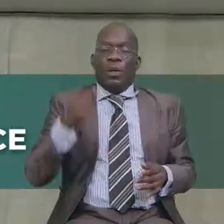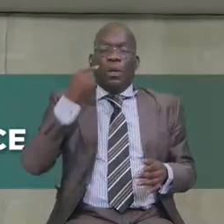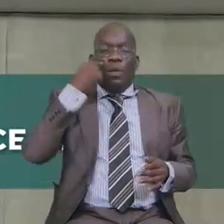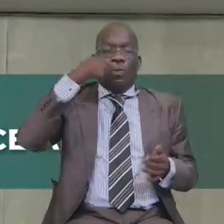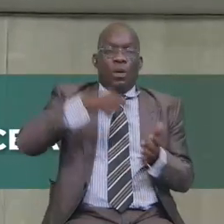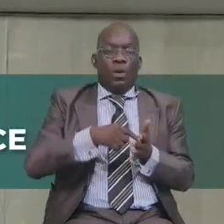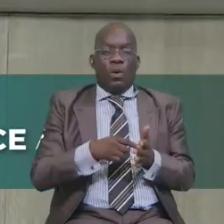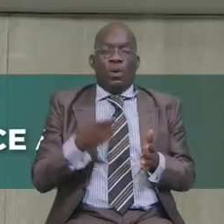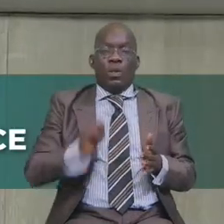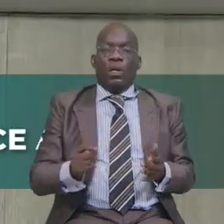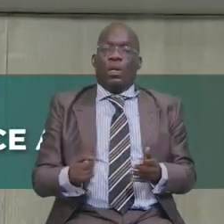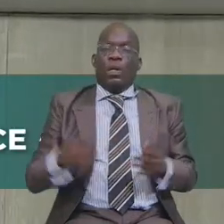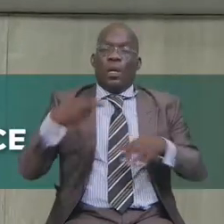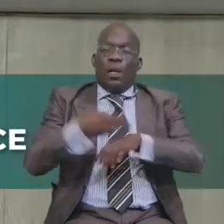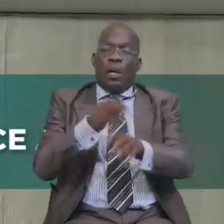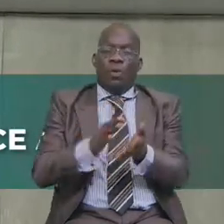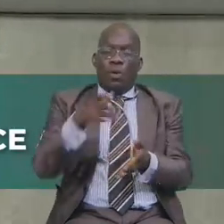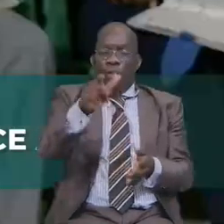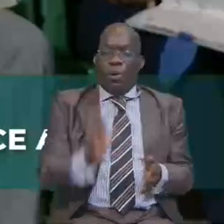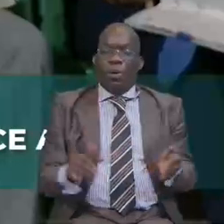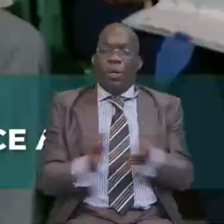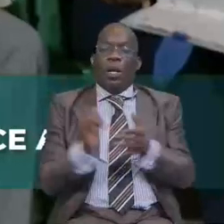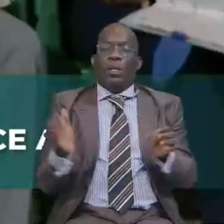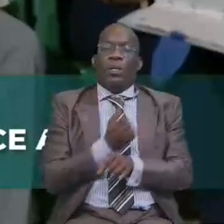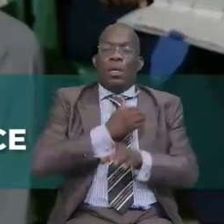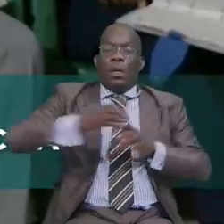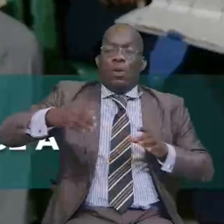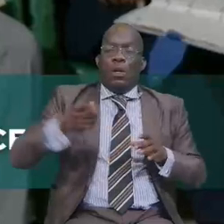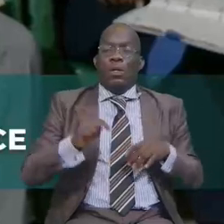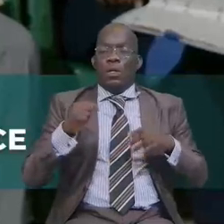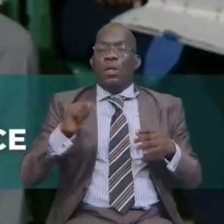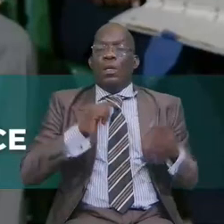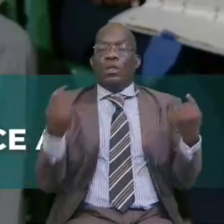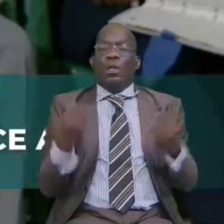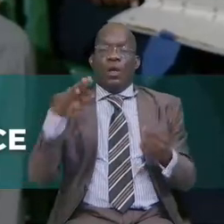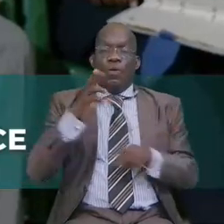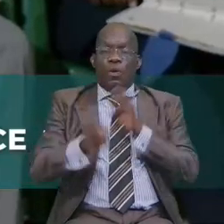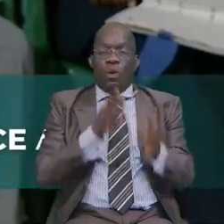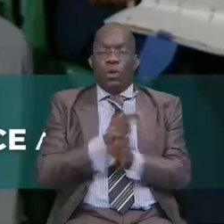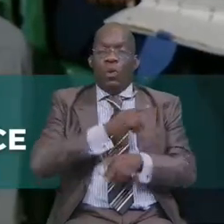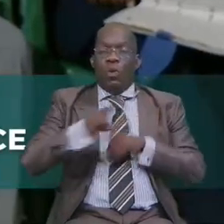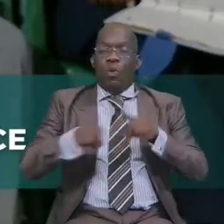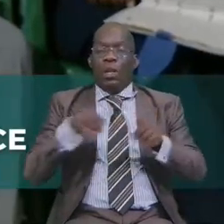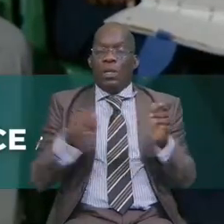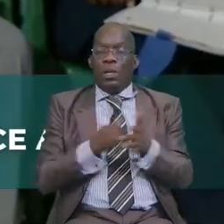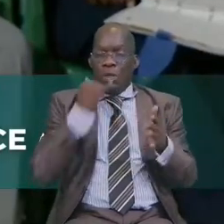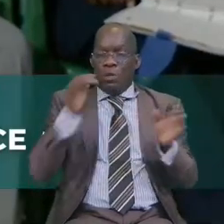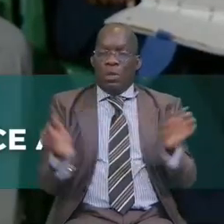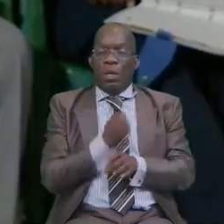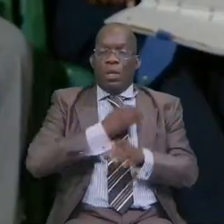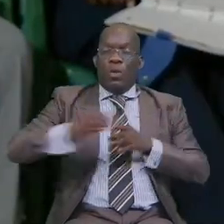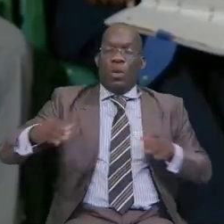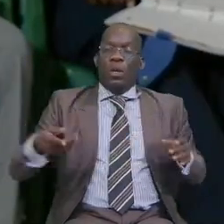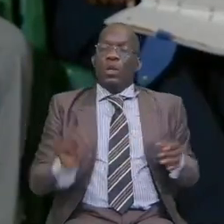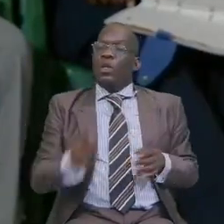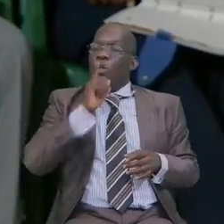Dieu qui ôte les péchés du monde. Lorsque c'est ôté, le fait est que vous